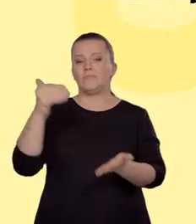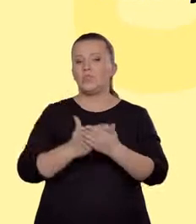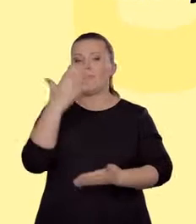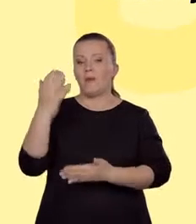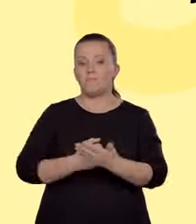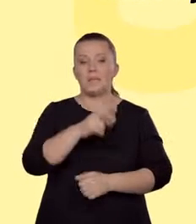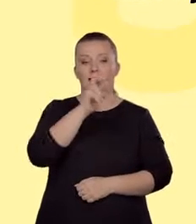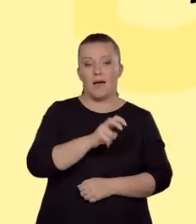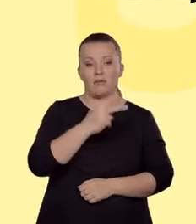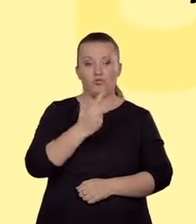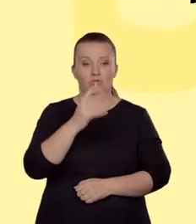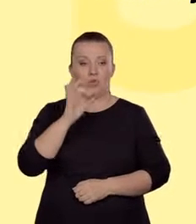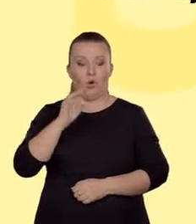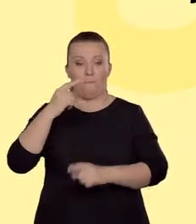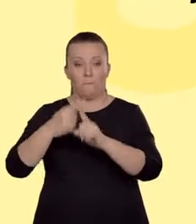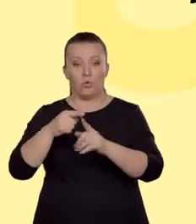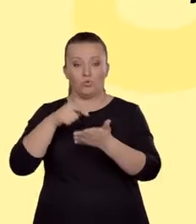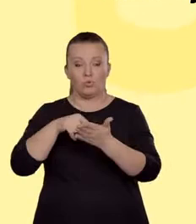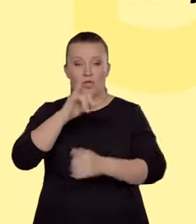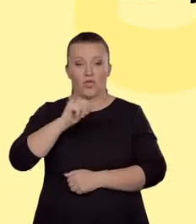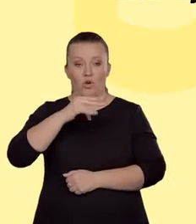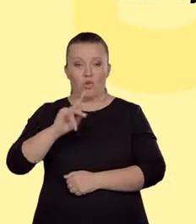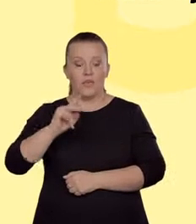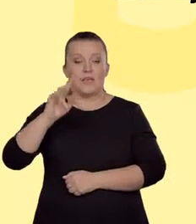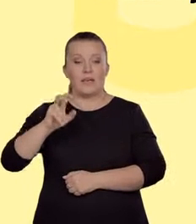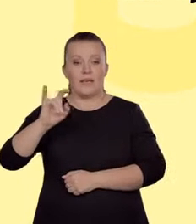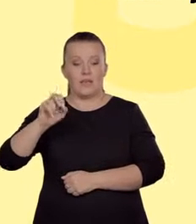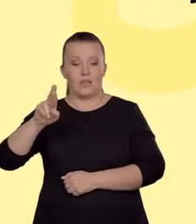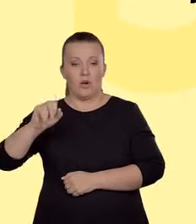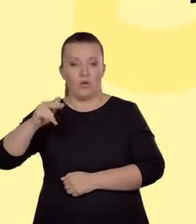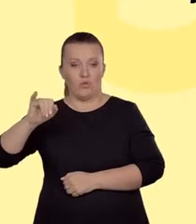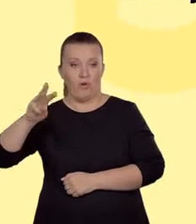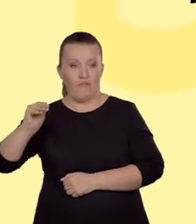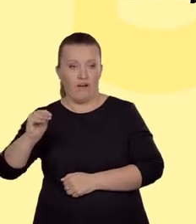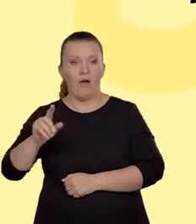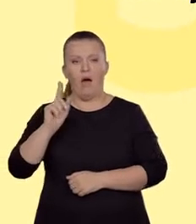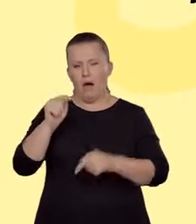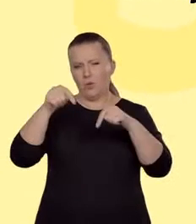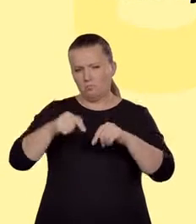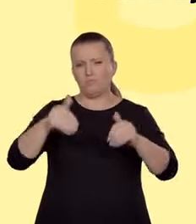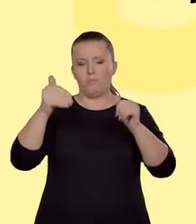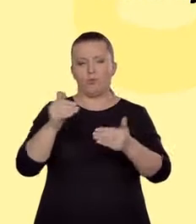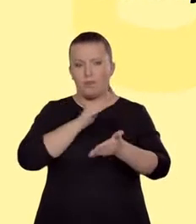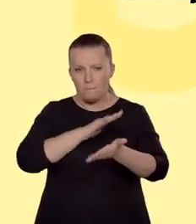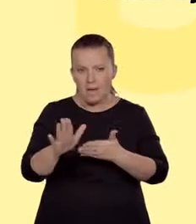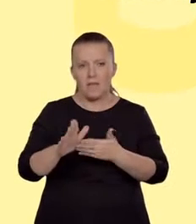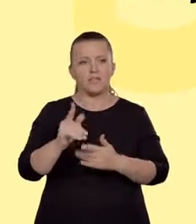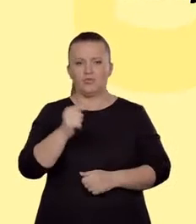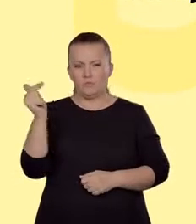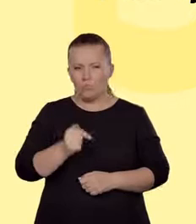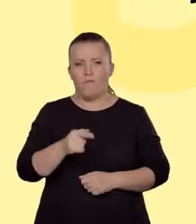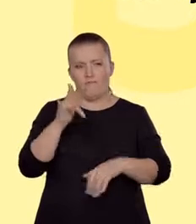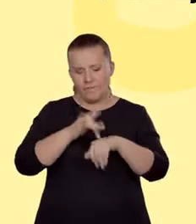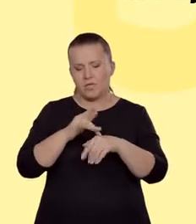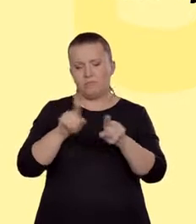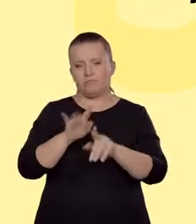H3O+, w roztworze. Niemniej w celu uproszczenia naszych rozważań pozostaniemy przy takim formalizmie, który nie wpłynie na